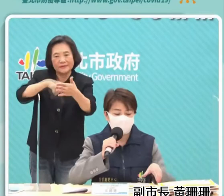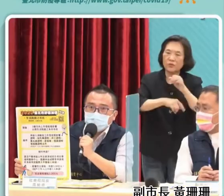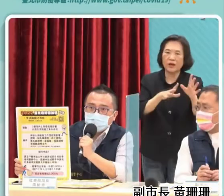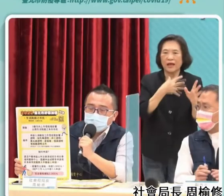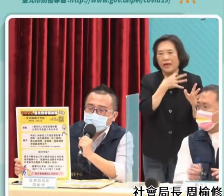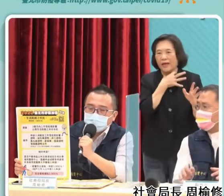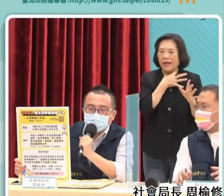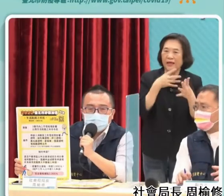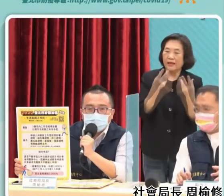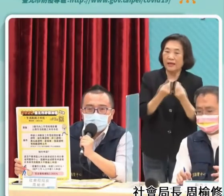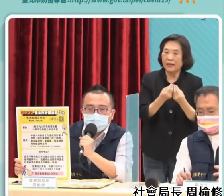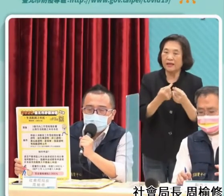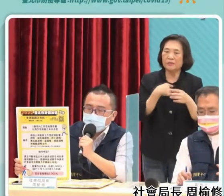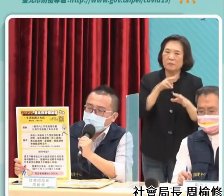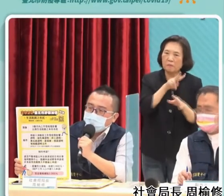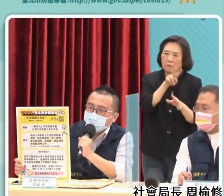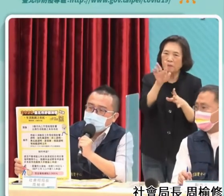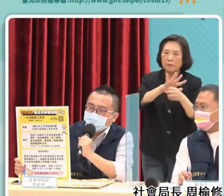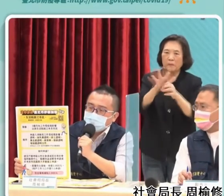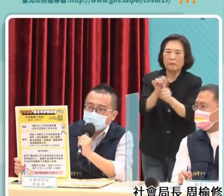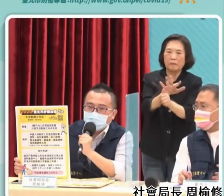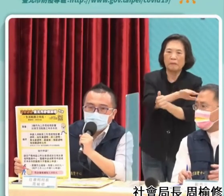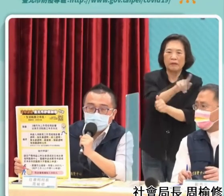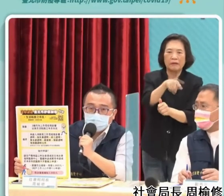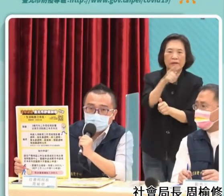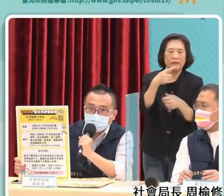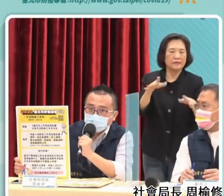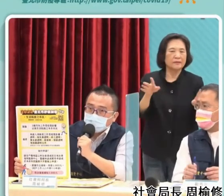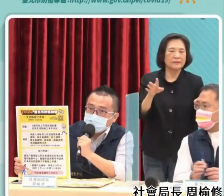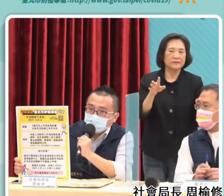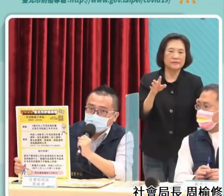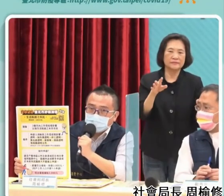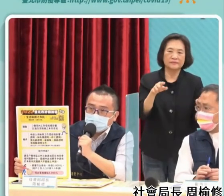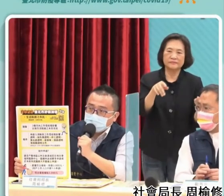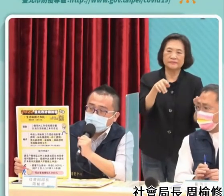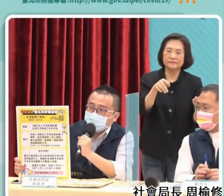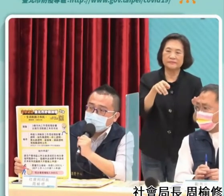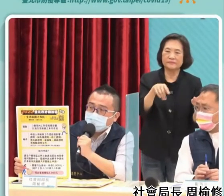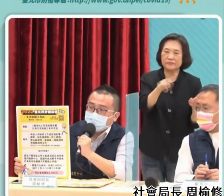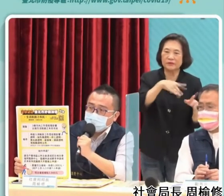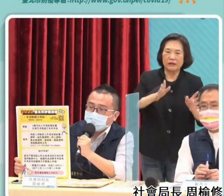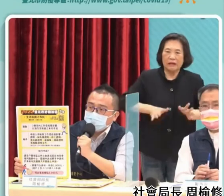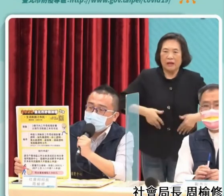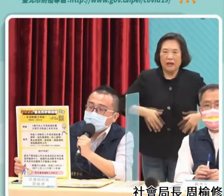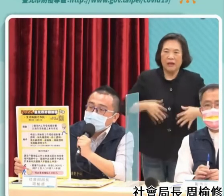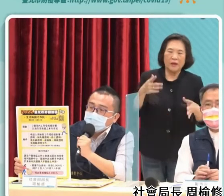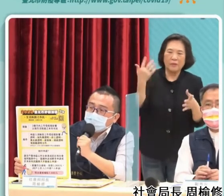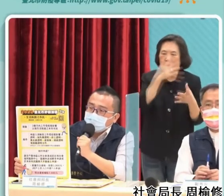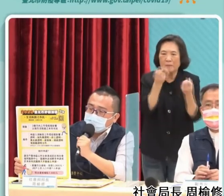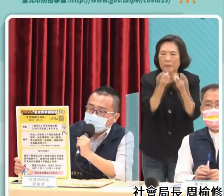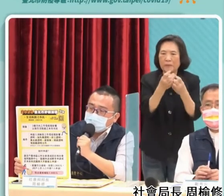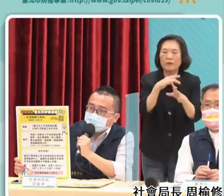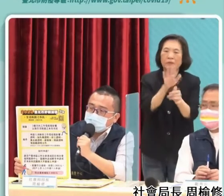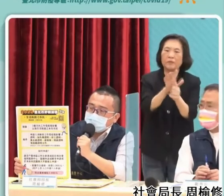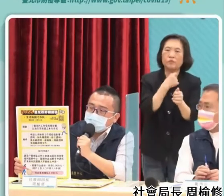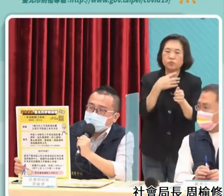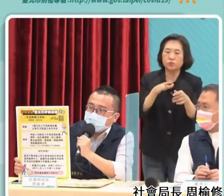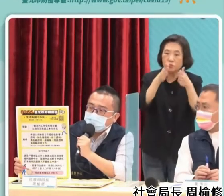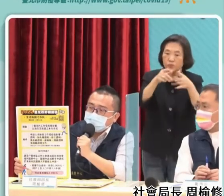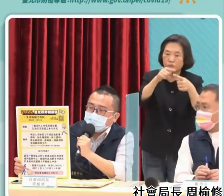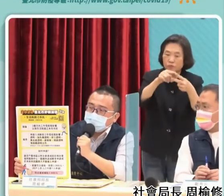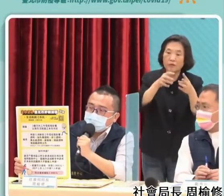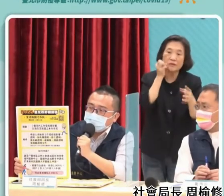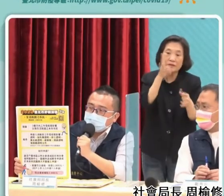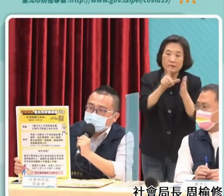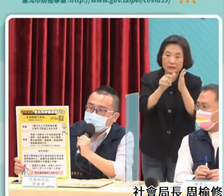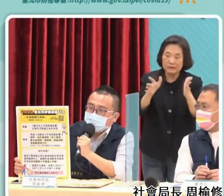度。 好，那我们也特别看到疫情底下，事实上有很多这个急难需要协助。那对象是三个月